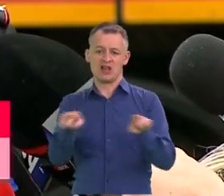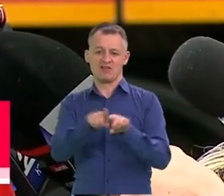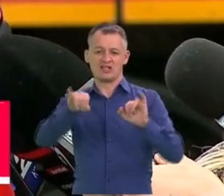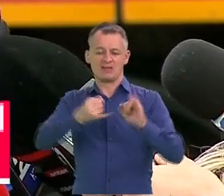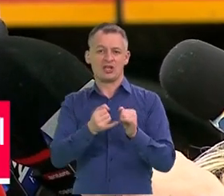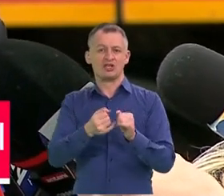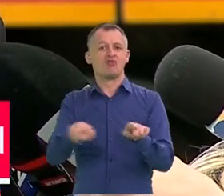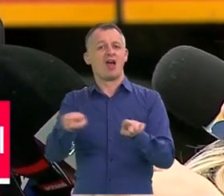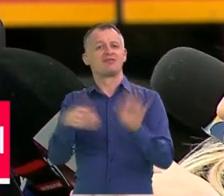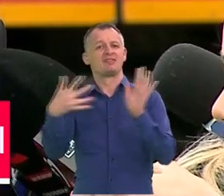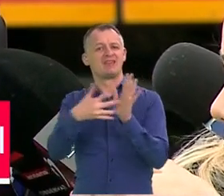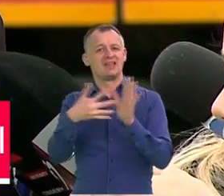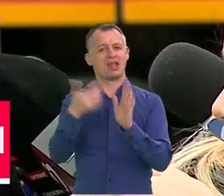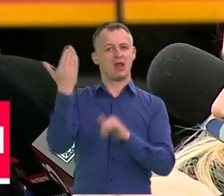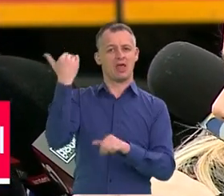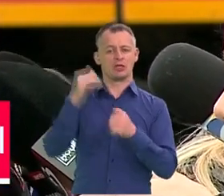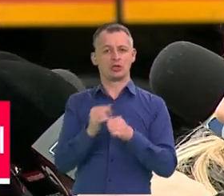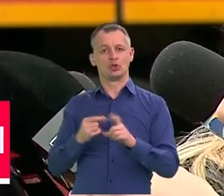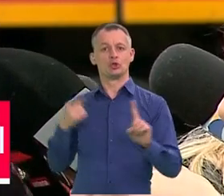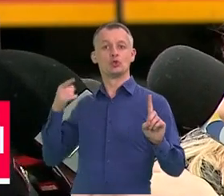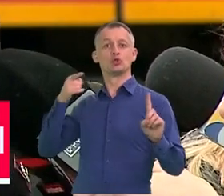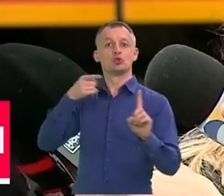exercițiile precedente. Scopul acestor